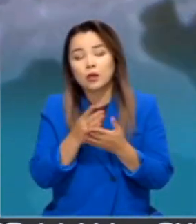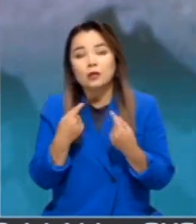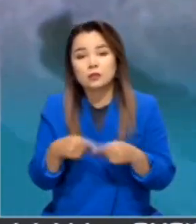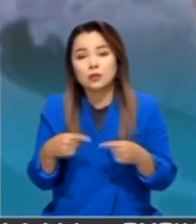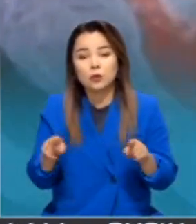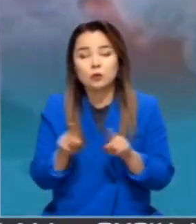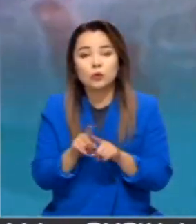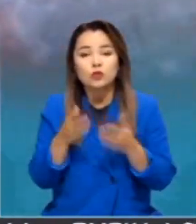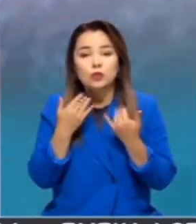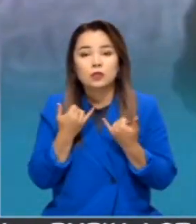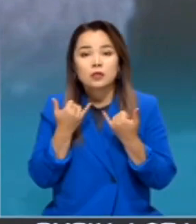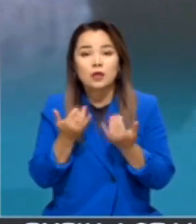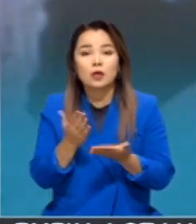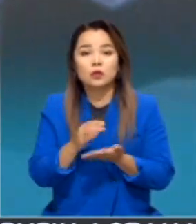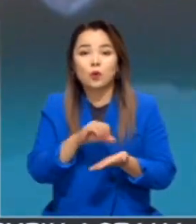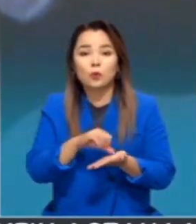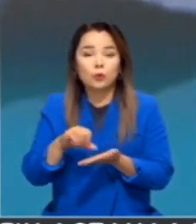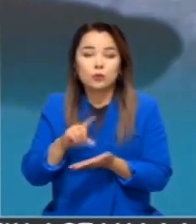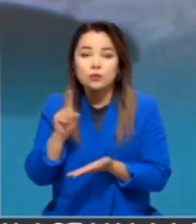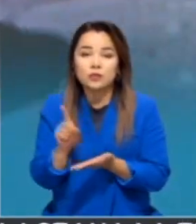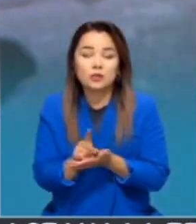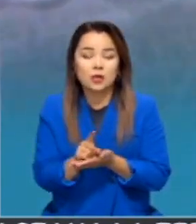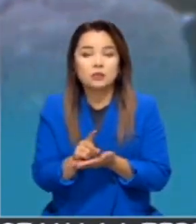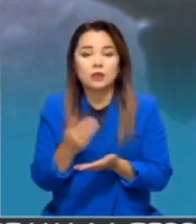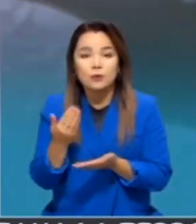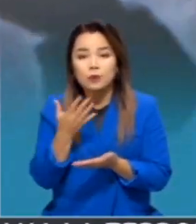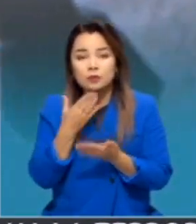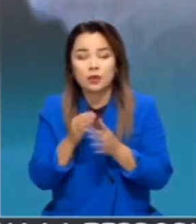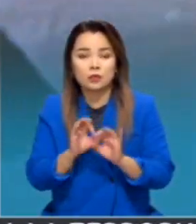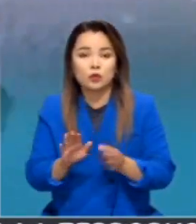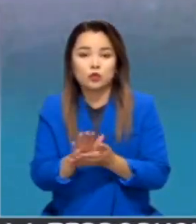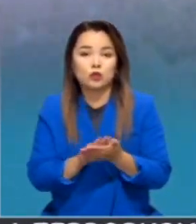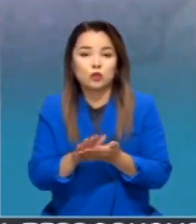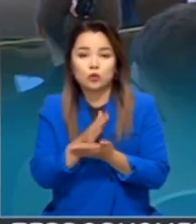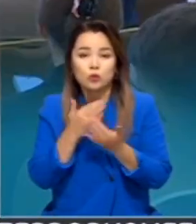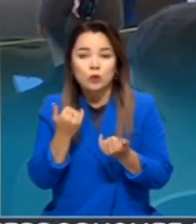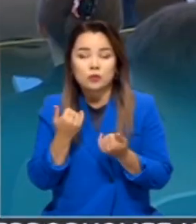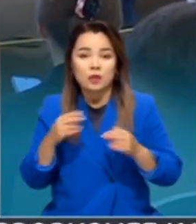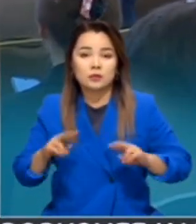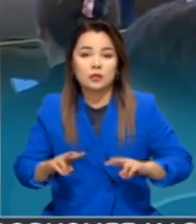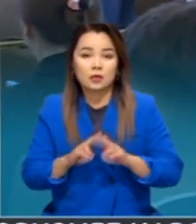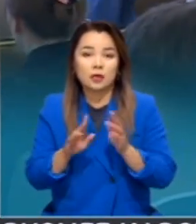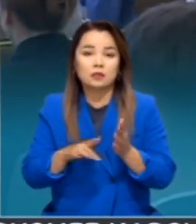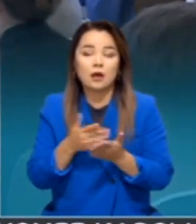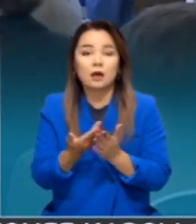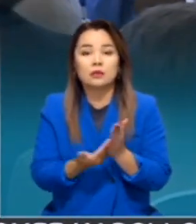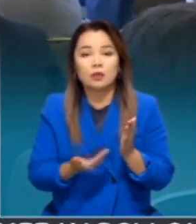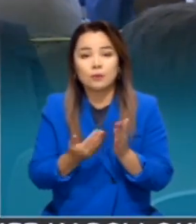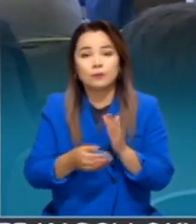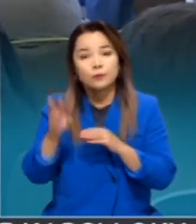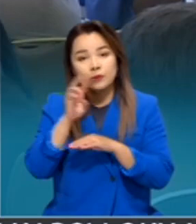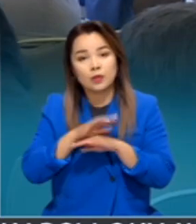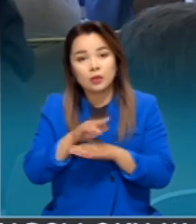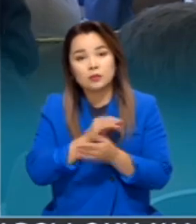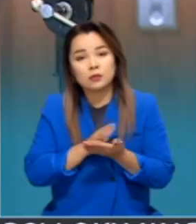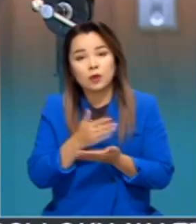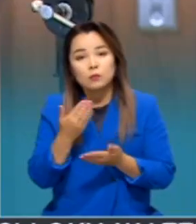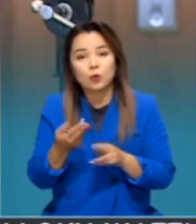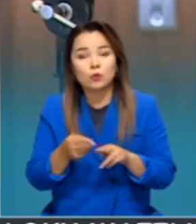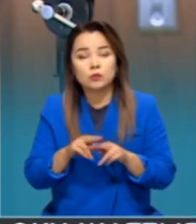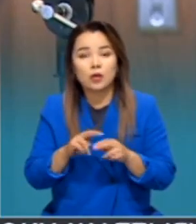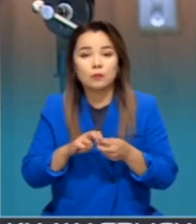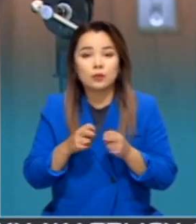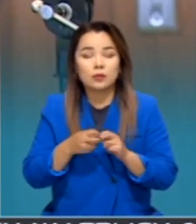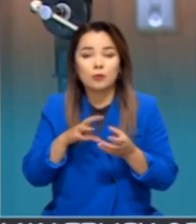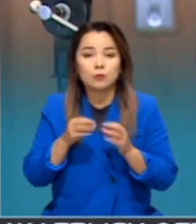де жеңілдіктер бизнес өкілдеріне тиісті дәрежеде түсіндірілмейді. Бүгін елордада кәсіпкерлер, сарапшылар мен мемлекеттік қызметкерлер осы